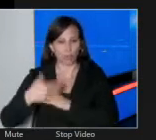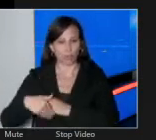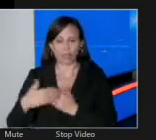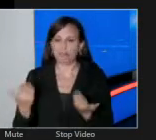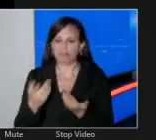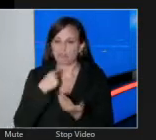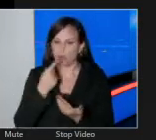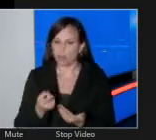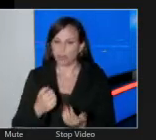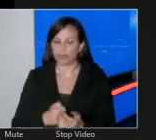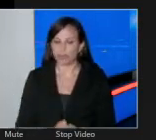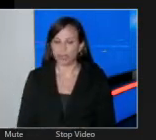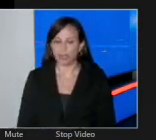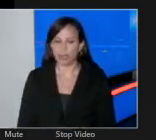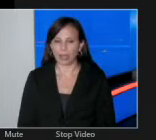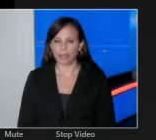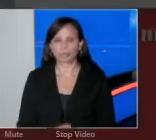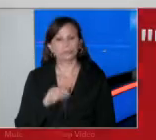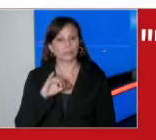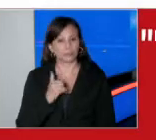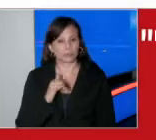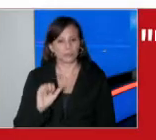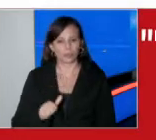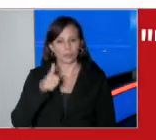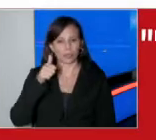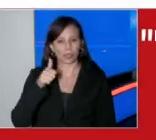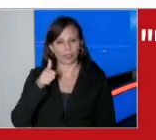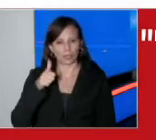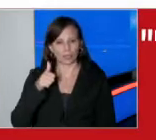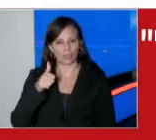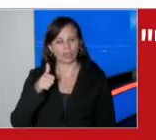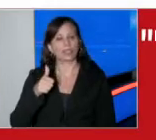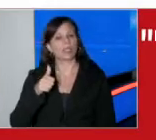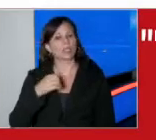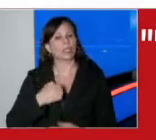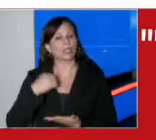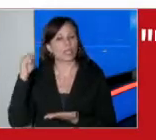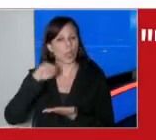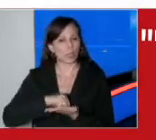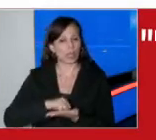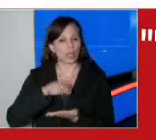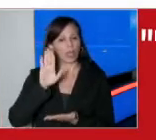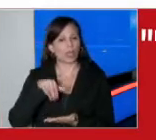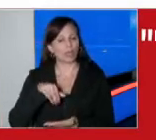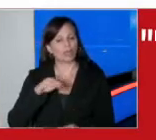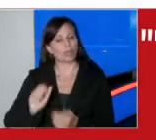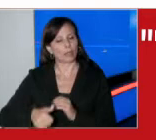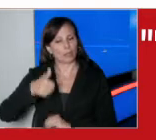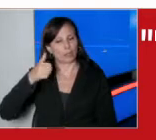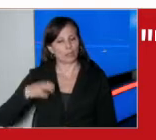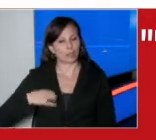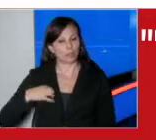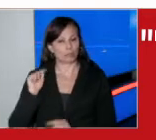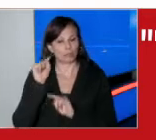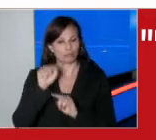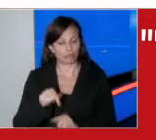בפיו? כן, נכון, גם שר האוצר ליברמן ושר הבריאות ניצן הורוביץ מגיעים לבית